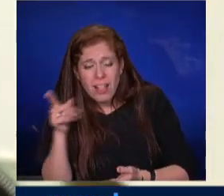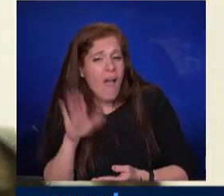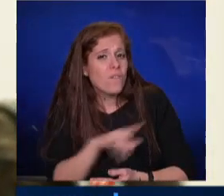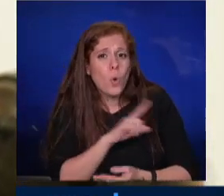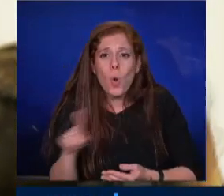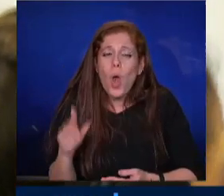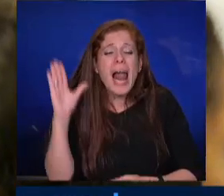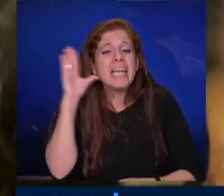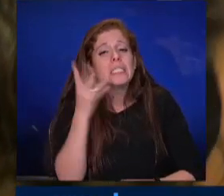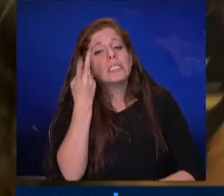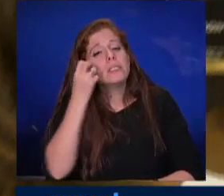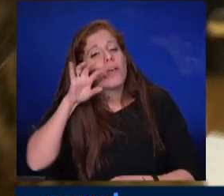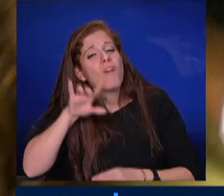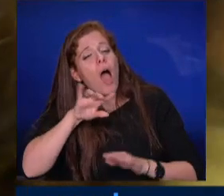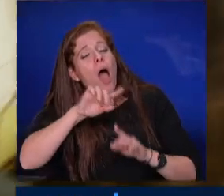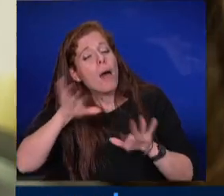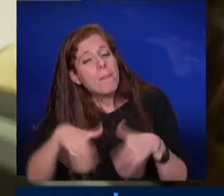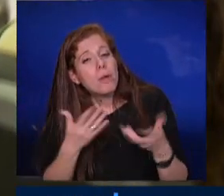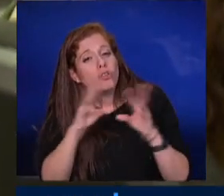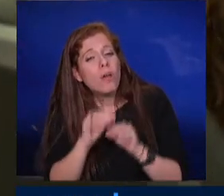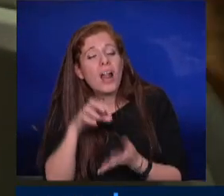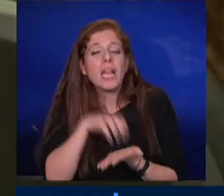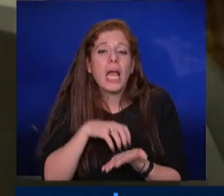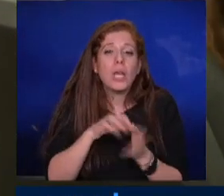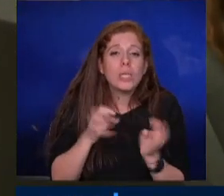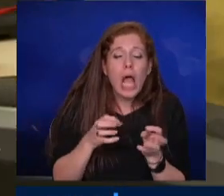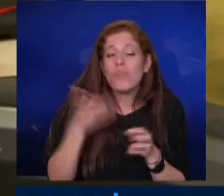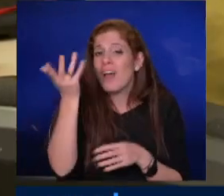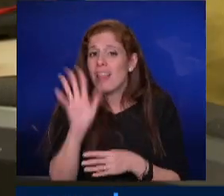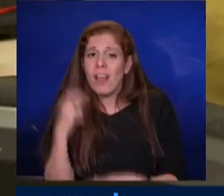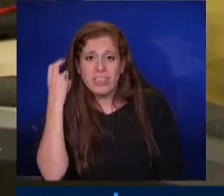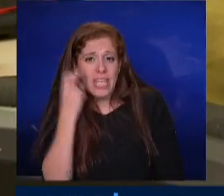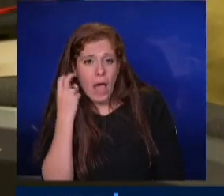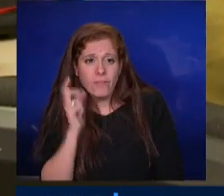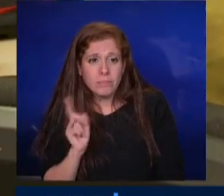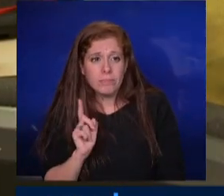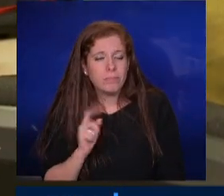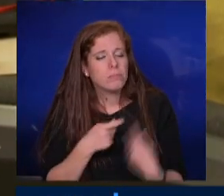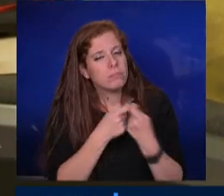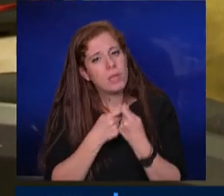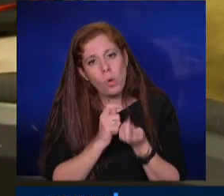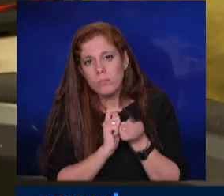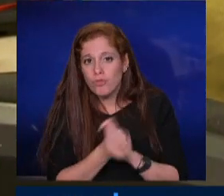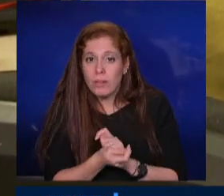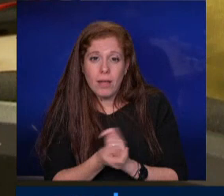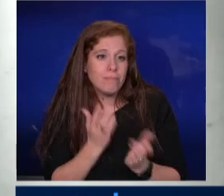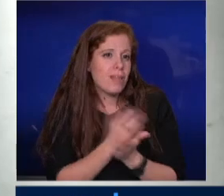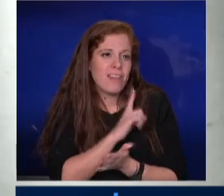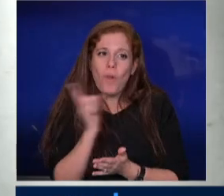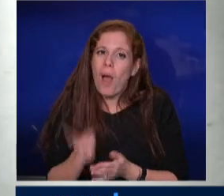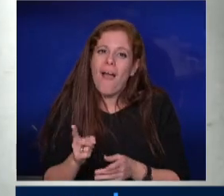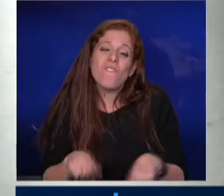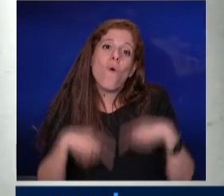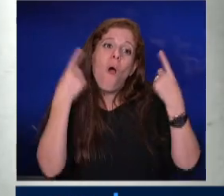להזין 24/7 לתחנות הרדיו ולערוצי הטלוויזיה הערביים. הארגון משתנה. אני כבר לא חייב כל היום לשבת